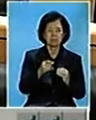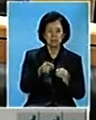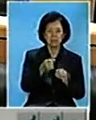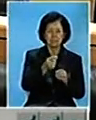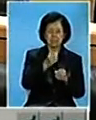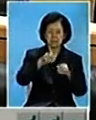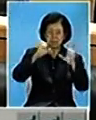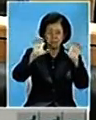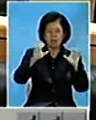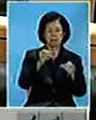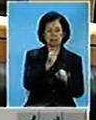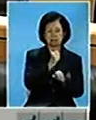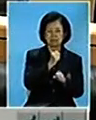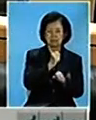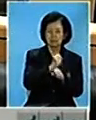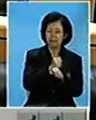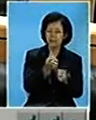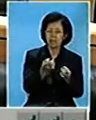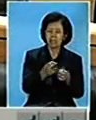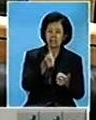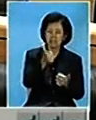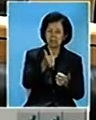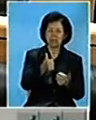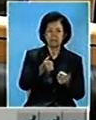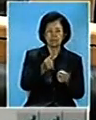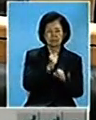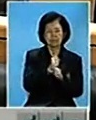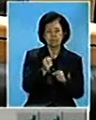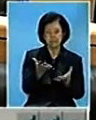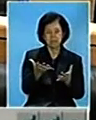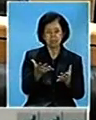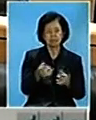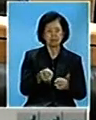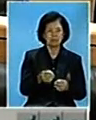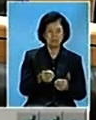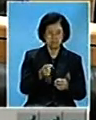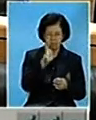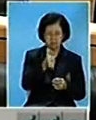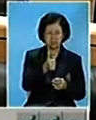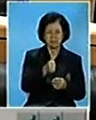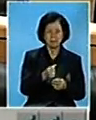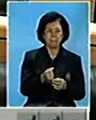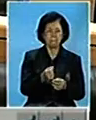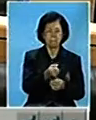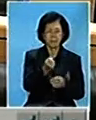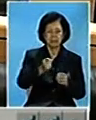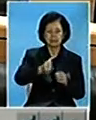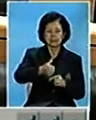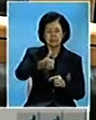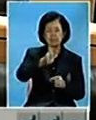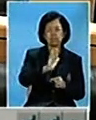ที่ศาลรัฐธรรมนูญรับไม่ได้สิ่งไหนที่ศาลรัฐธรรมนูญรับได้ผมคิดว่าอันนี้เป็นสิ่งที่ดีครับแต่ว่าสิ่งดีๆของท่